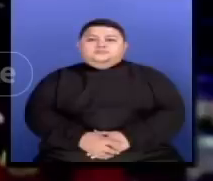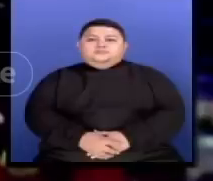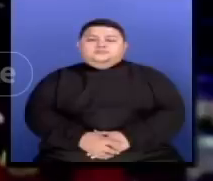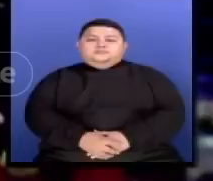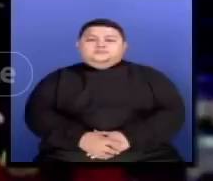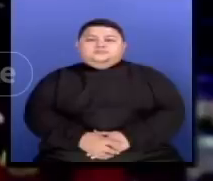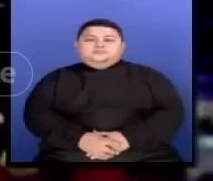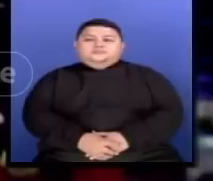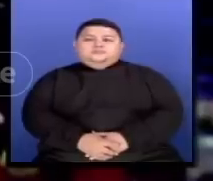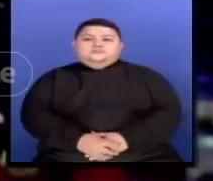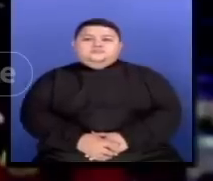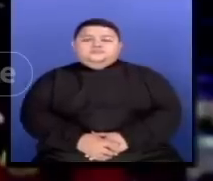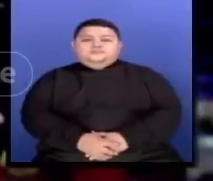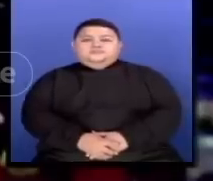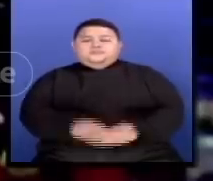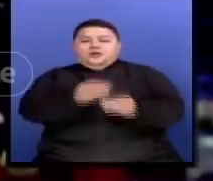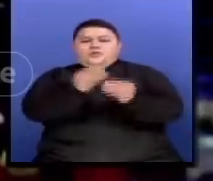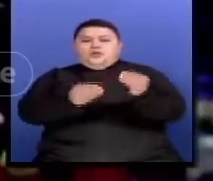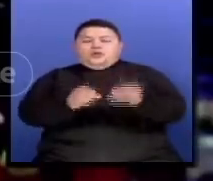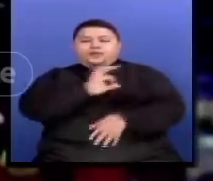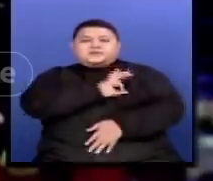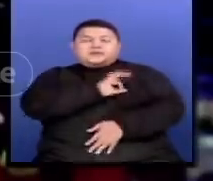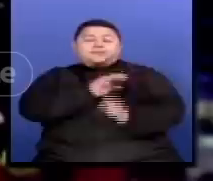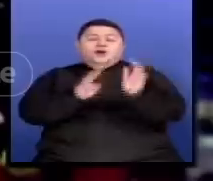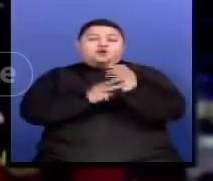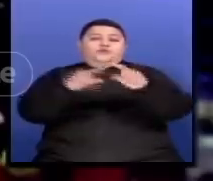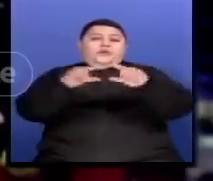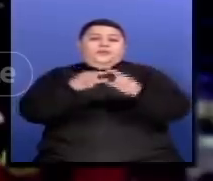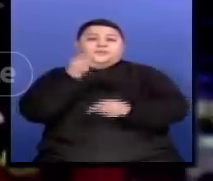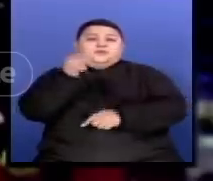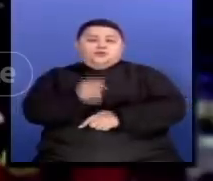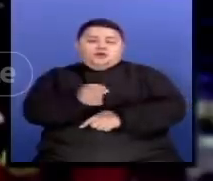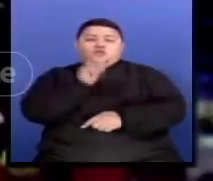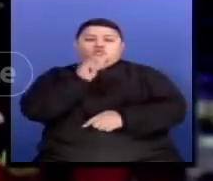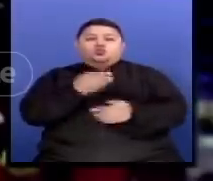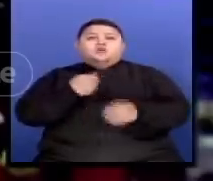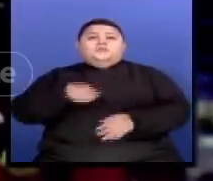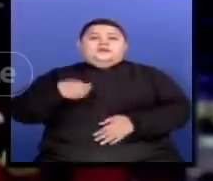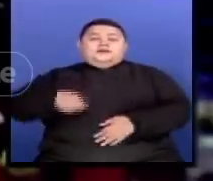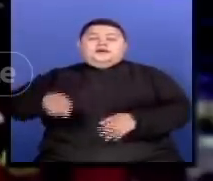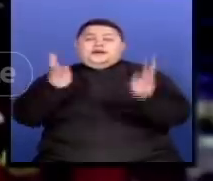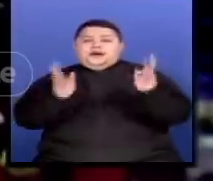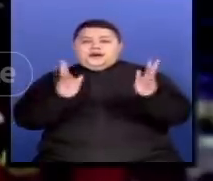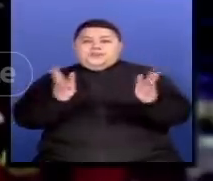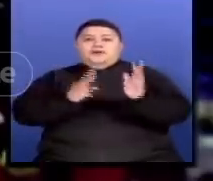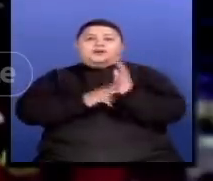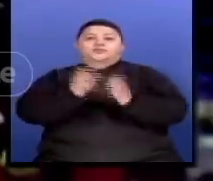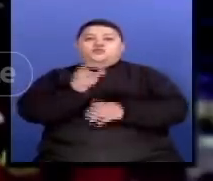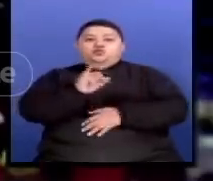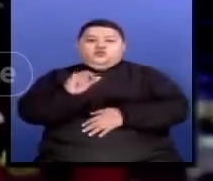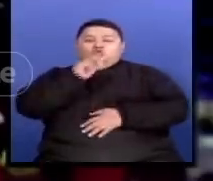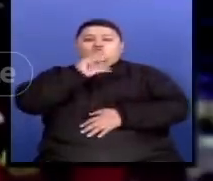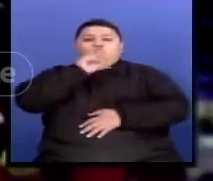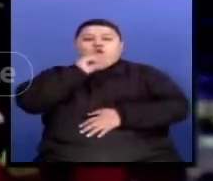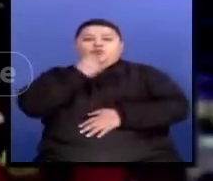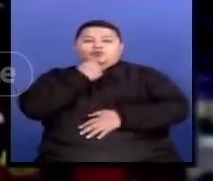Terima kasih Anda kembali di Kabar Pagi, pemirsa. Wakil Presiden Ma'ruf Amin menginstruksikan Kementerian Agama dan Majelis Ulama Indonesia agar